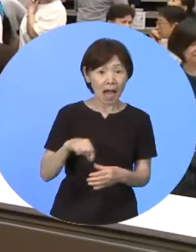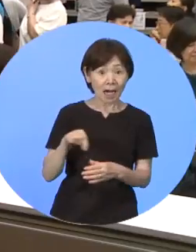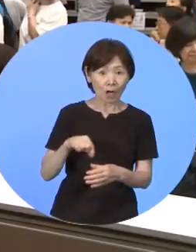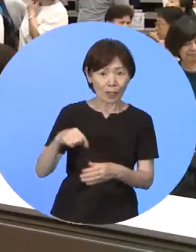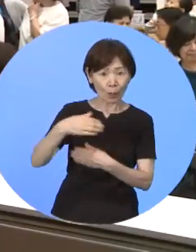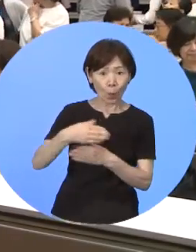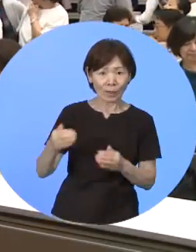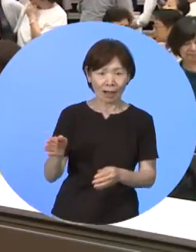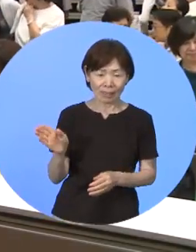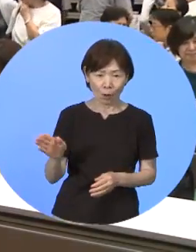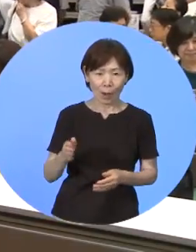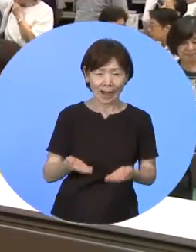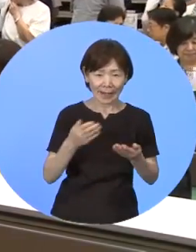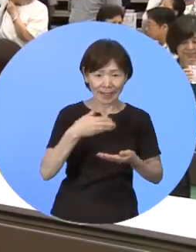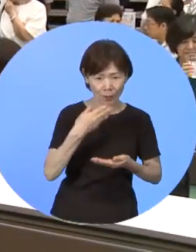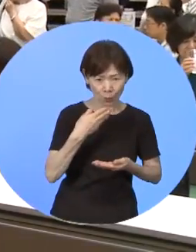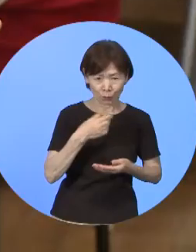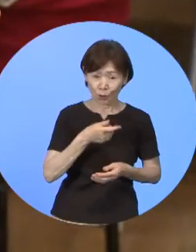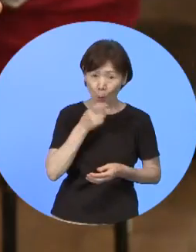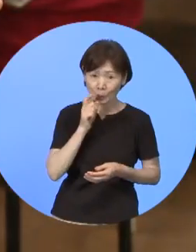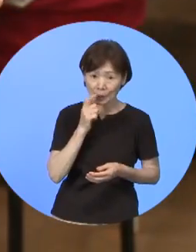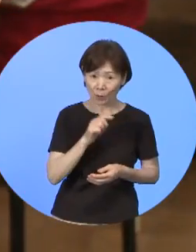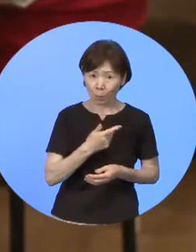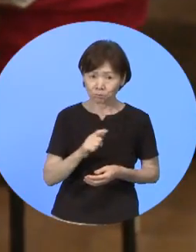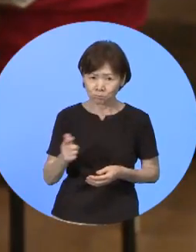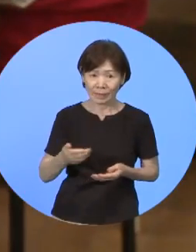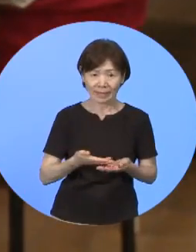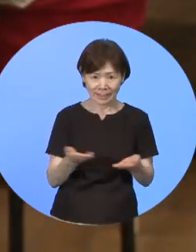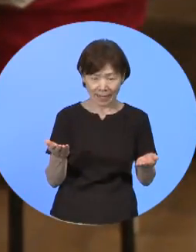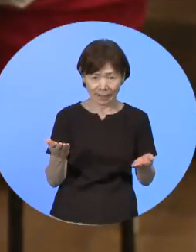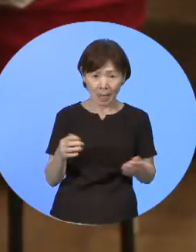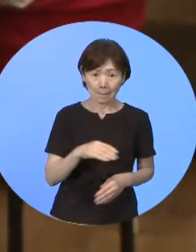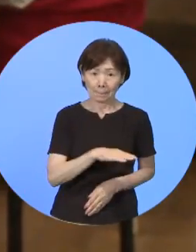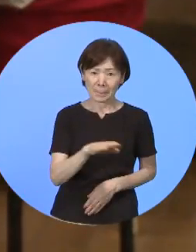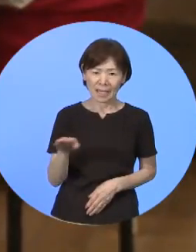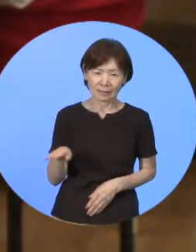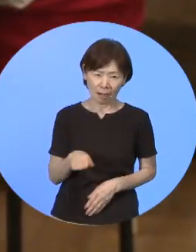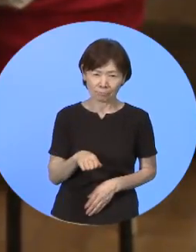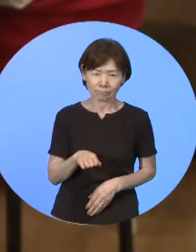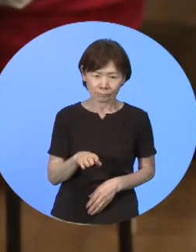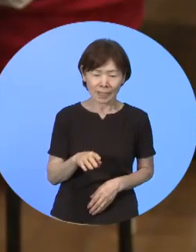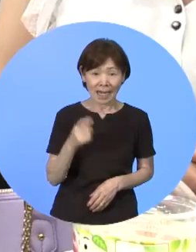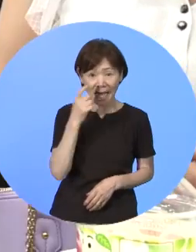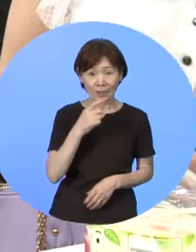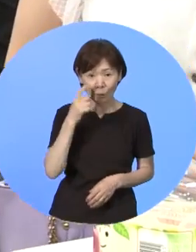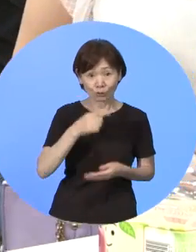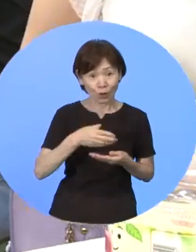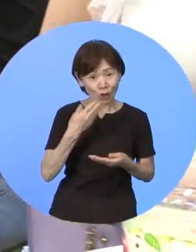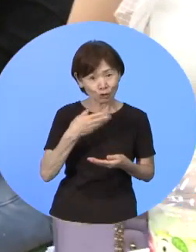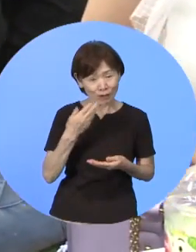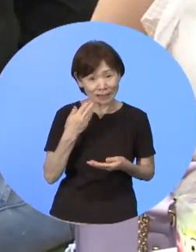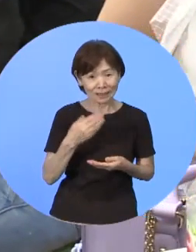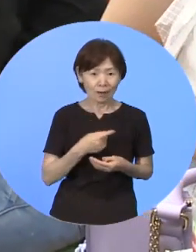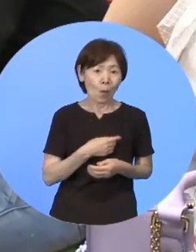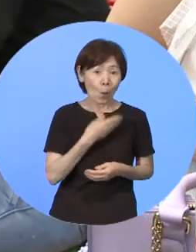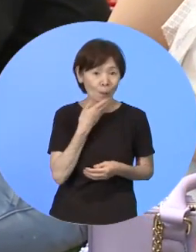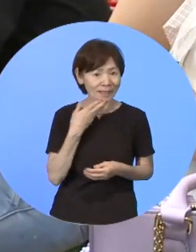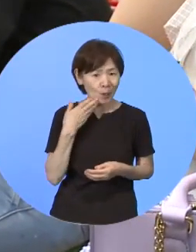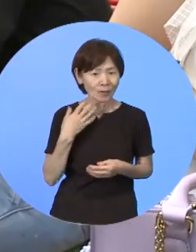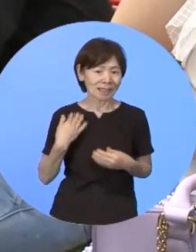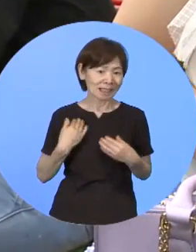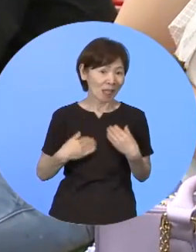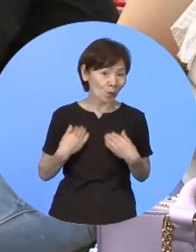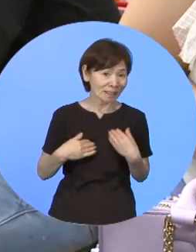コーナーではロシアやベトナムなど外国人の出身国の軽食や飲み物が提供され、多くの来場者